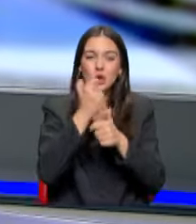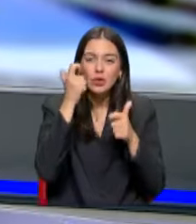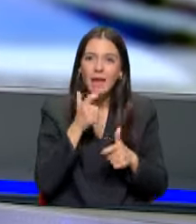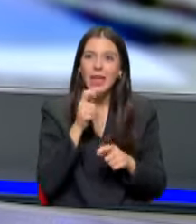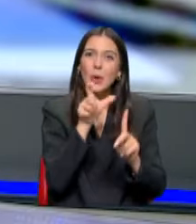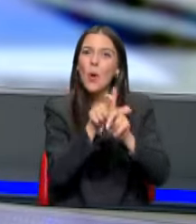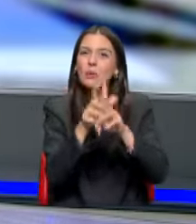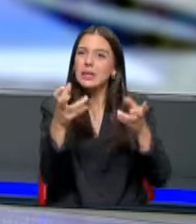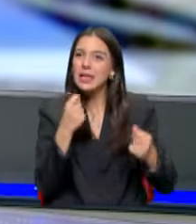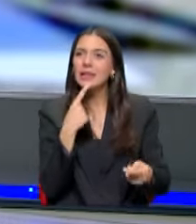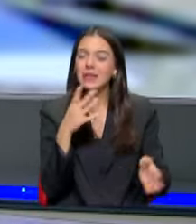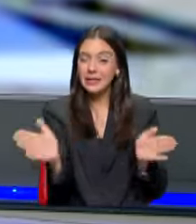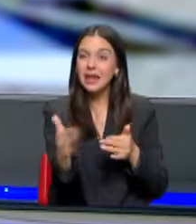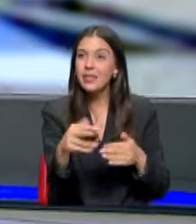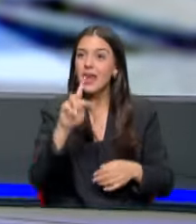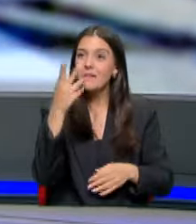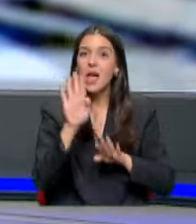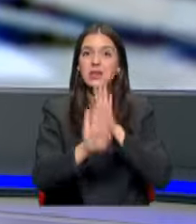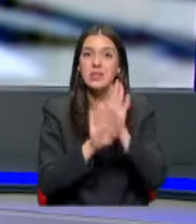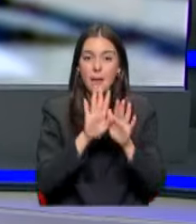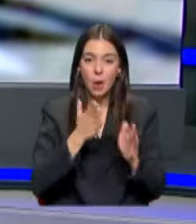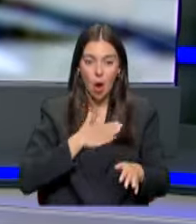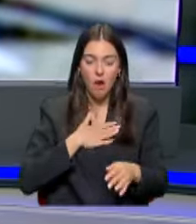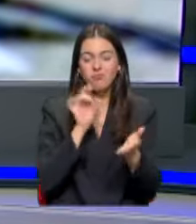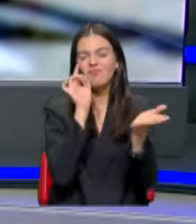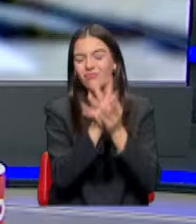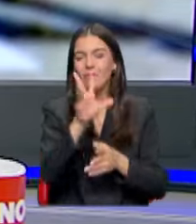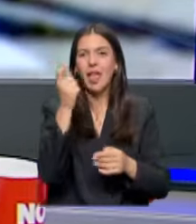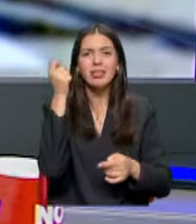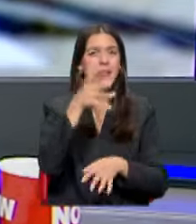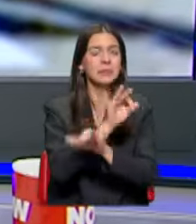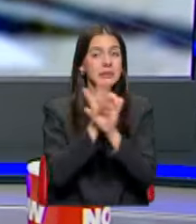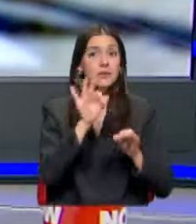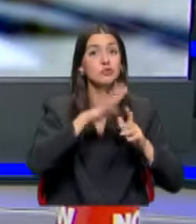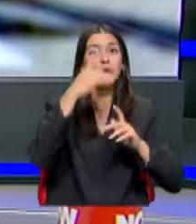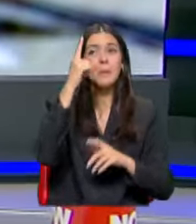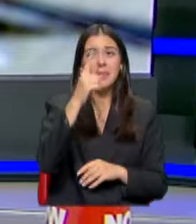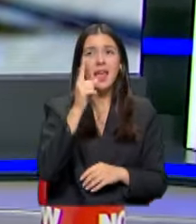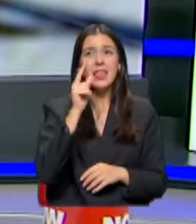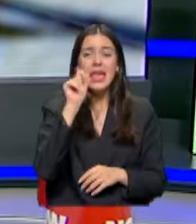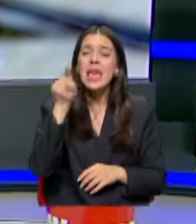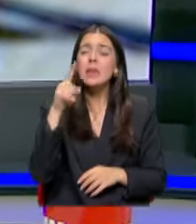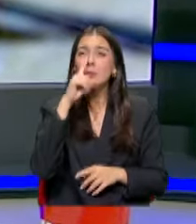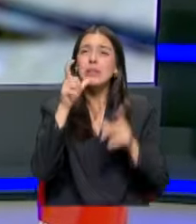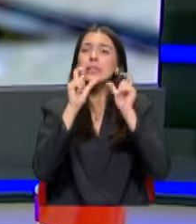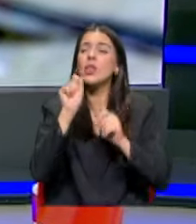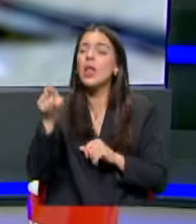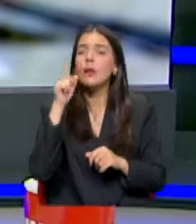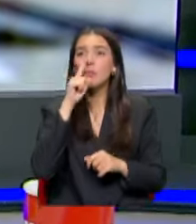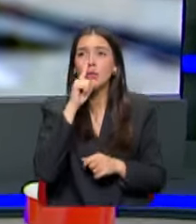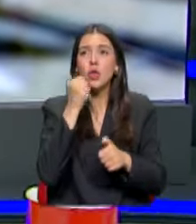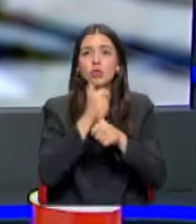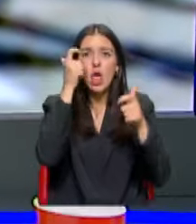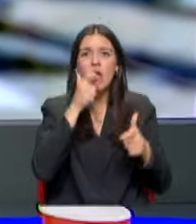tedbiri alın diyorsunuz sendikaya ve kapı önüne tazminatsız konuyorsunuz. Ve sonra bir tane il müdürü, SGK il müdürü